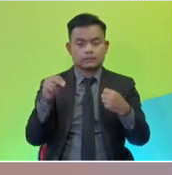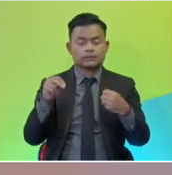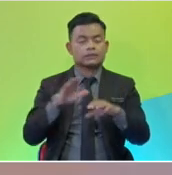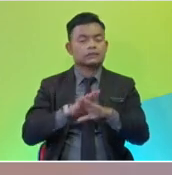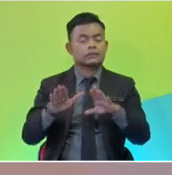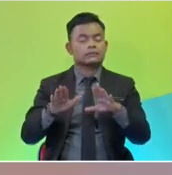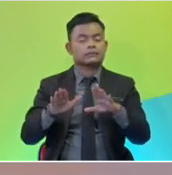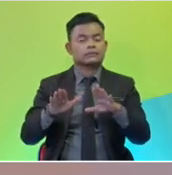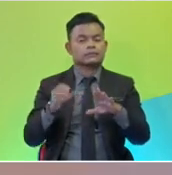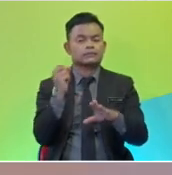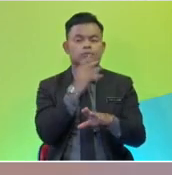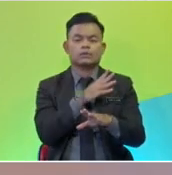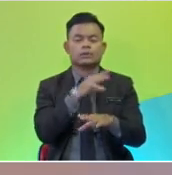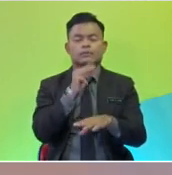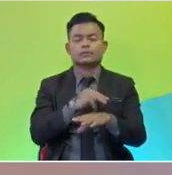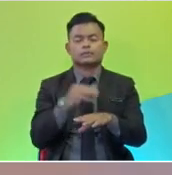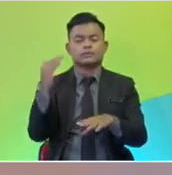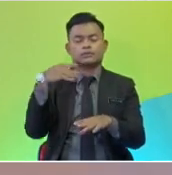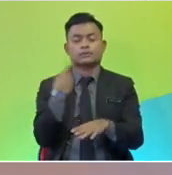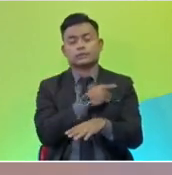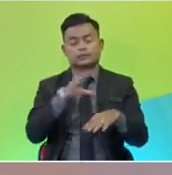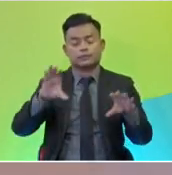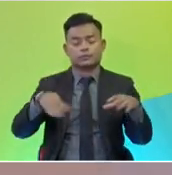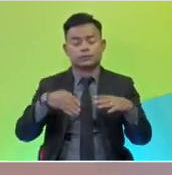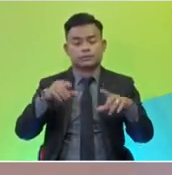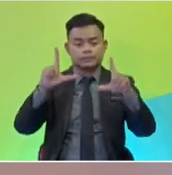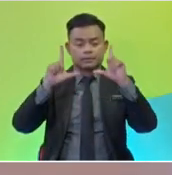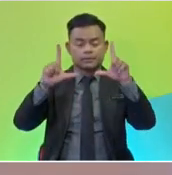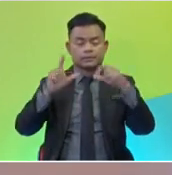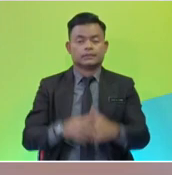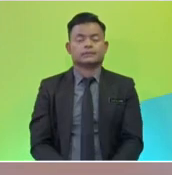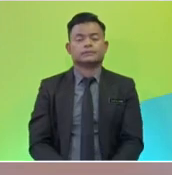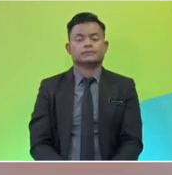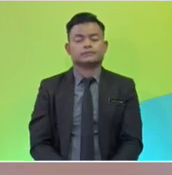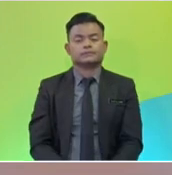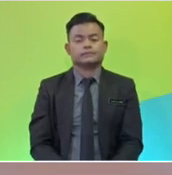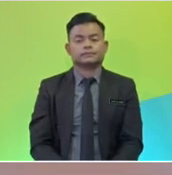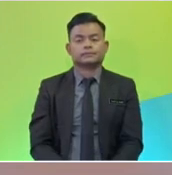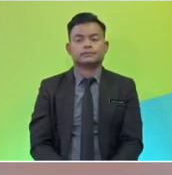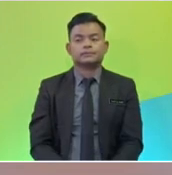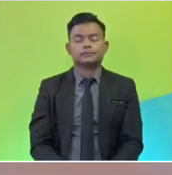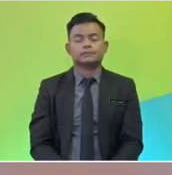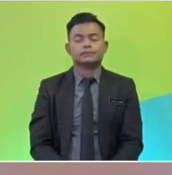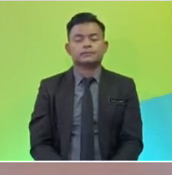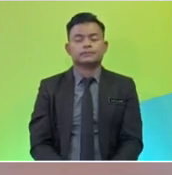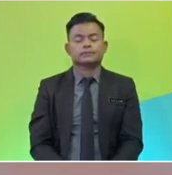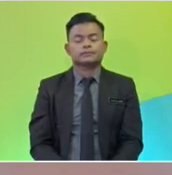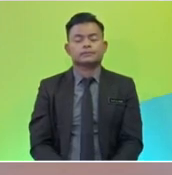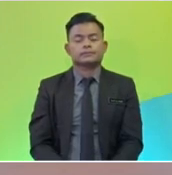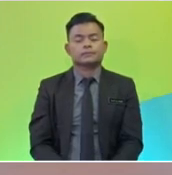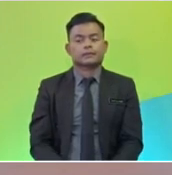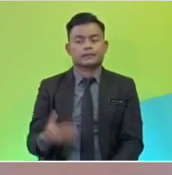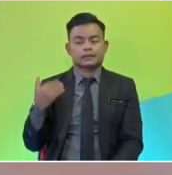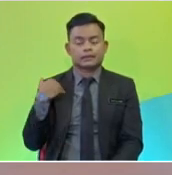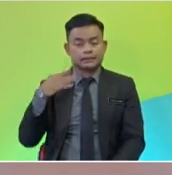melakukan papan tanda di situ Cikgu ada sediakan pada Abang akmad a okey beberapa helaian lembaran